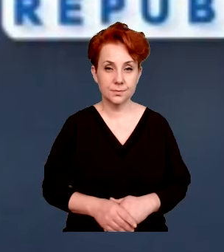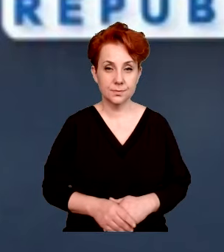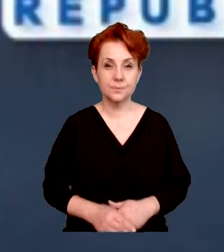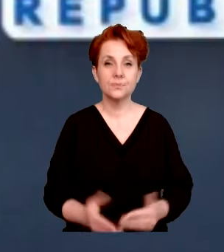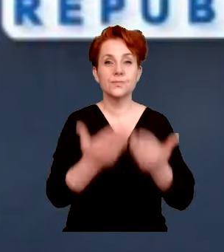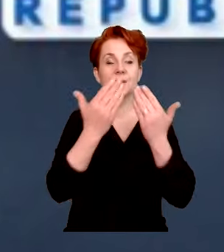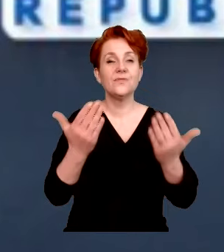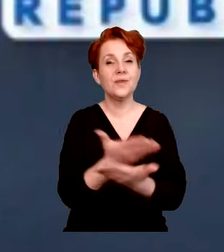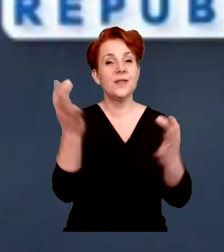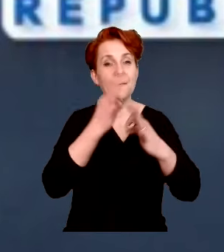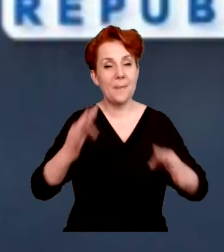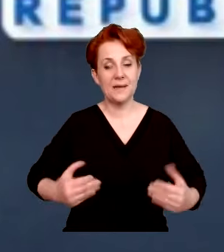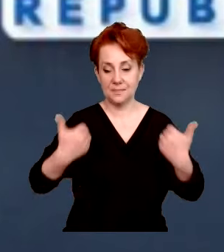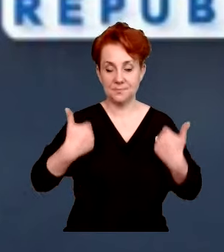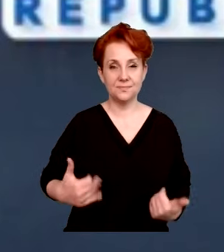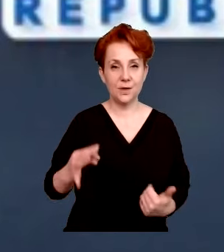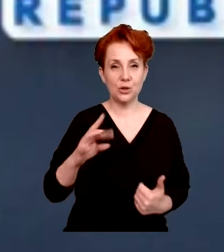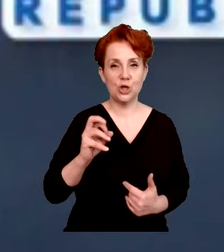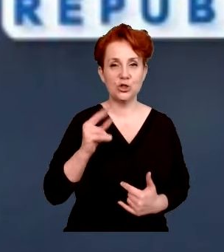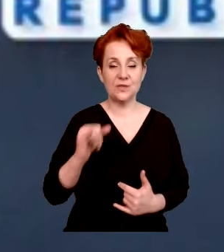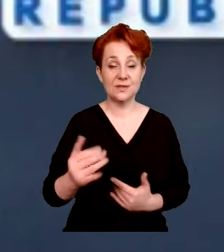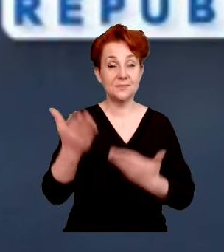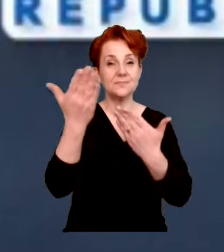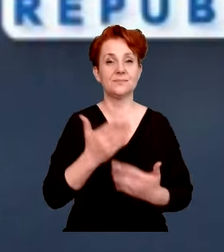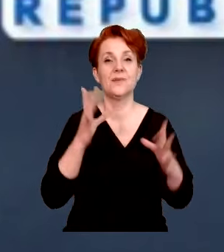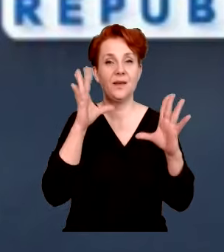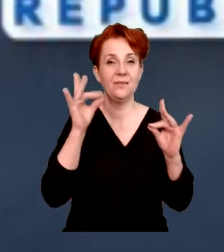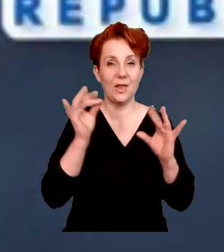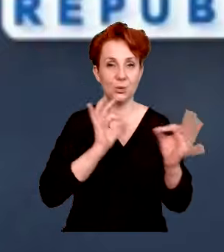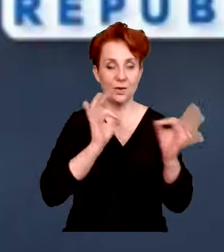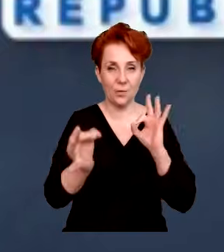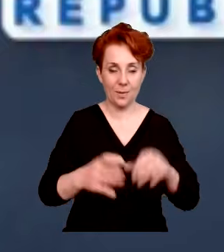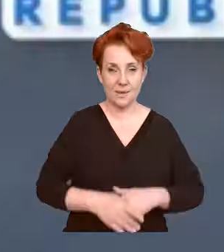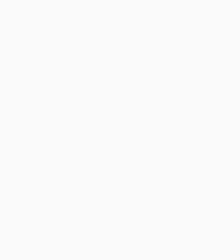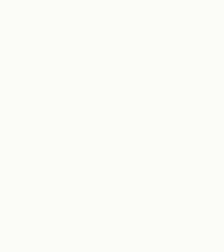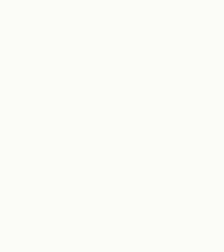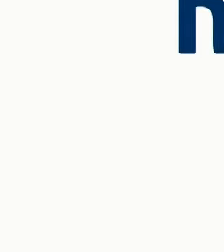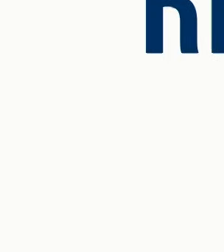Witam Państwa, Michał Trześniewski. Zapraszam na wieczorny serwis informacyjny.